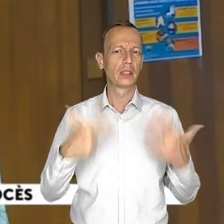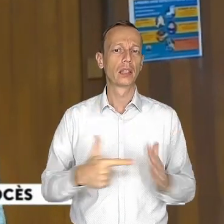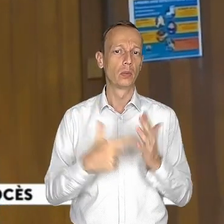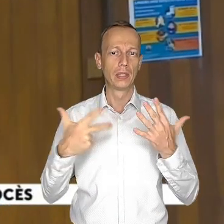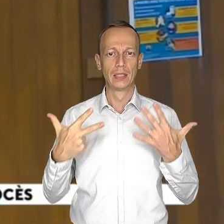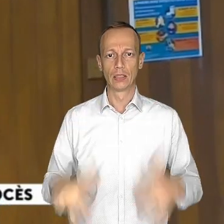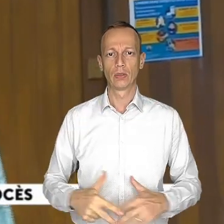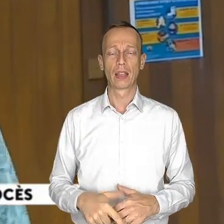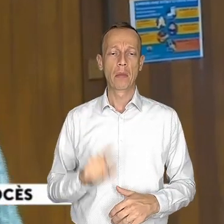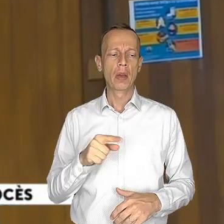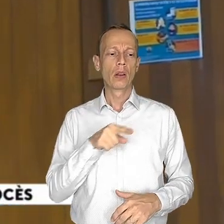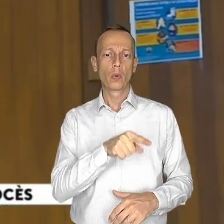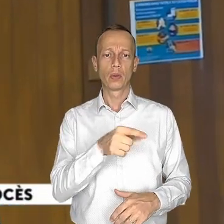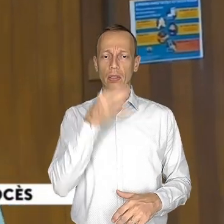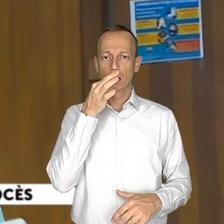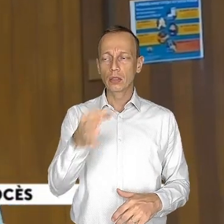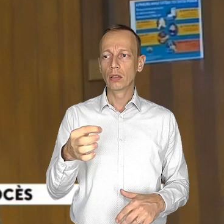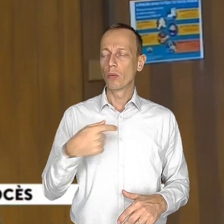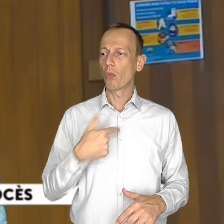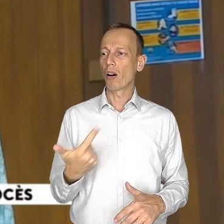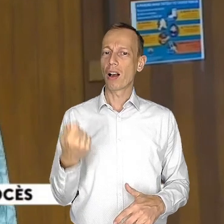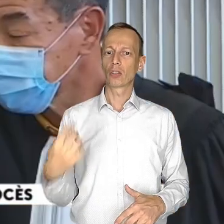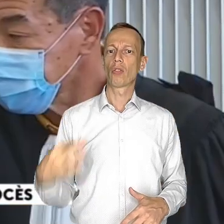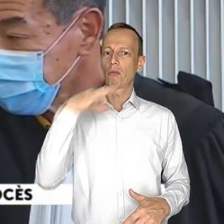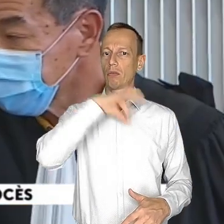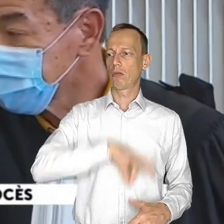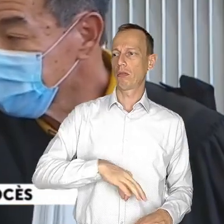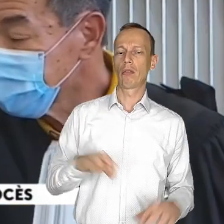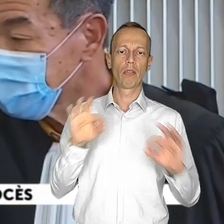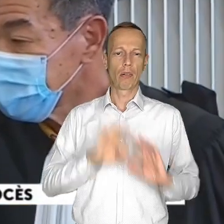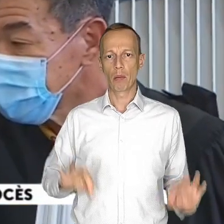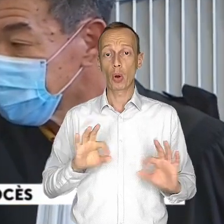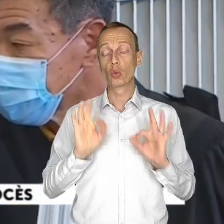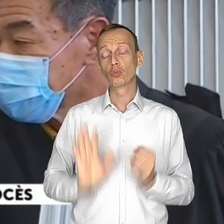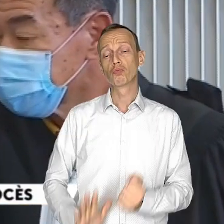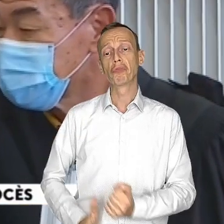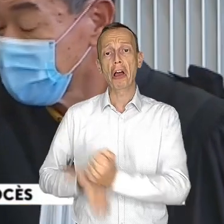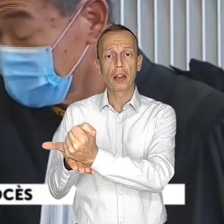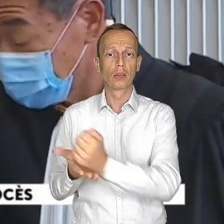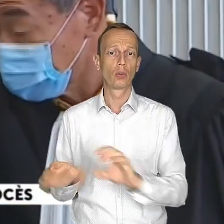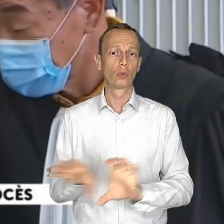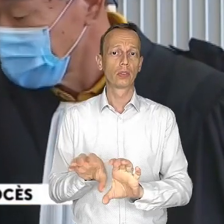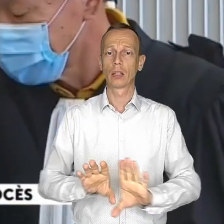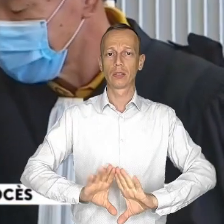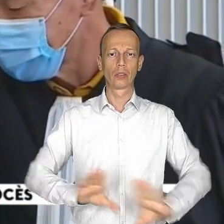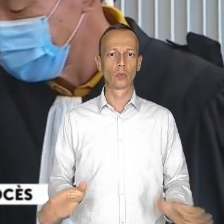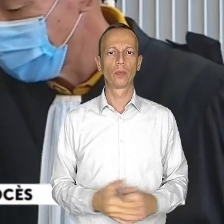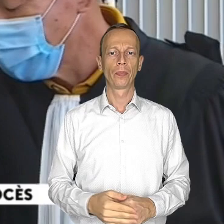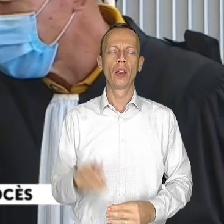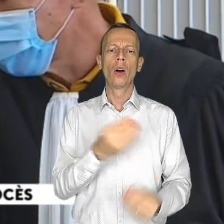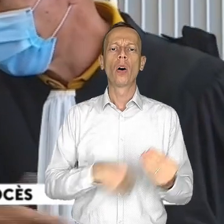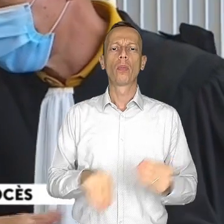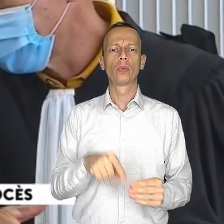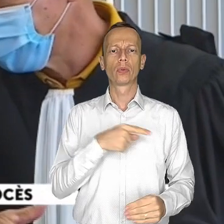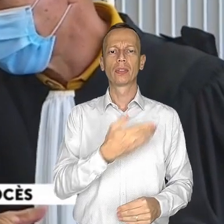Il affirme cependant n'avoir pas bénéficié de ce trafic. Il dit avoir fait ça pour rendre service. Il était également